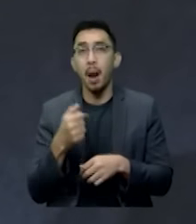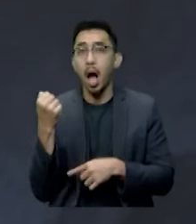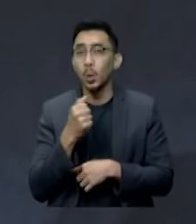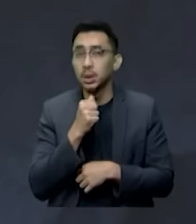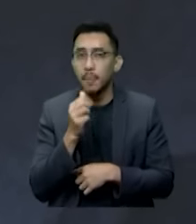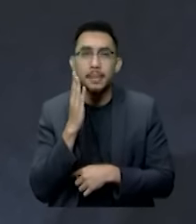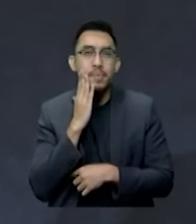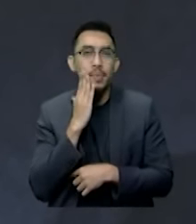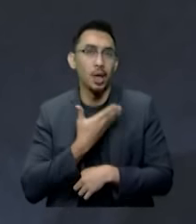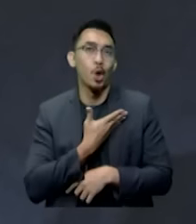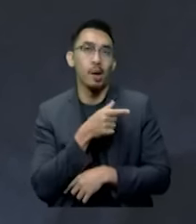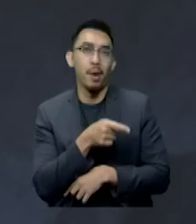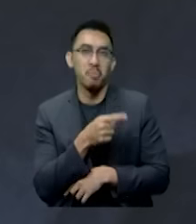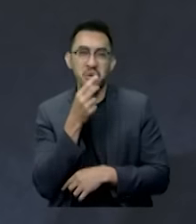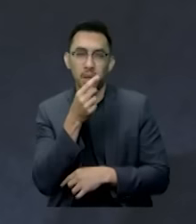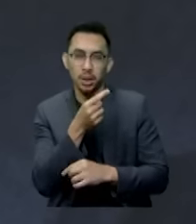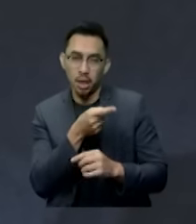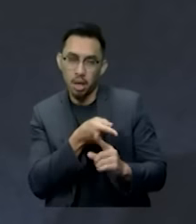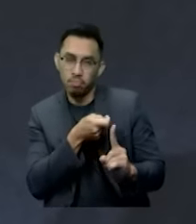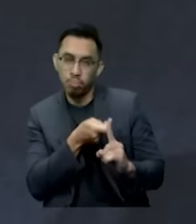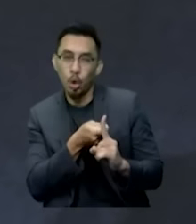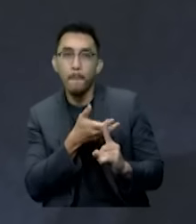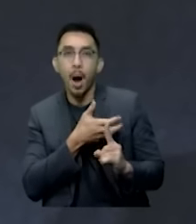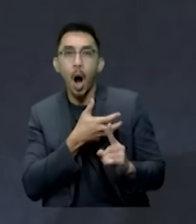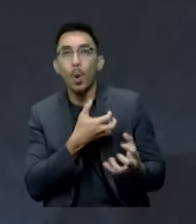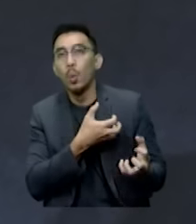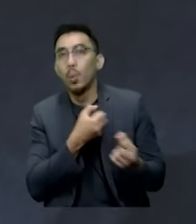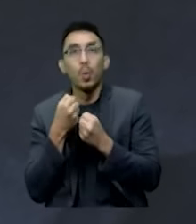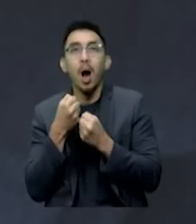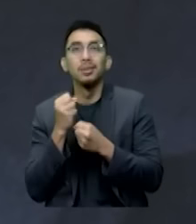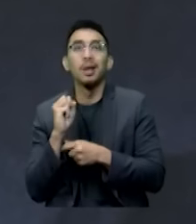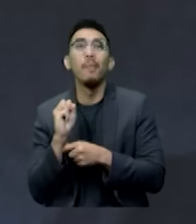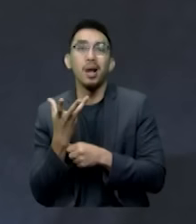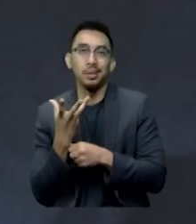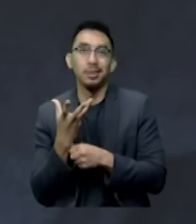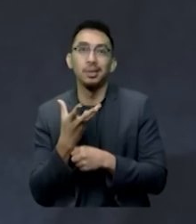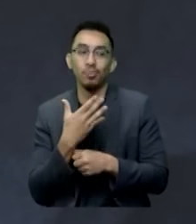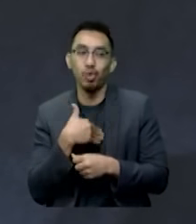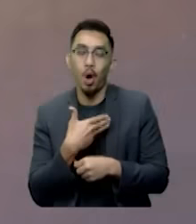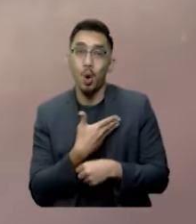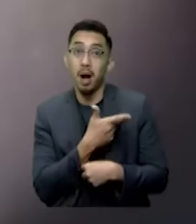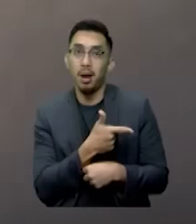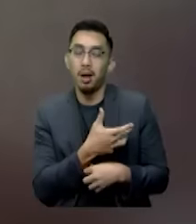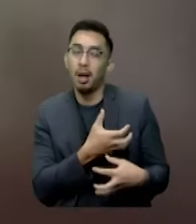ternyata bibi korban yang merencanakan pembunuhan demi menguasai perhiasan emas yang dikenakan korban.